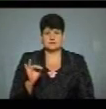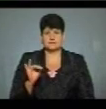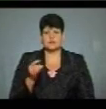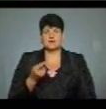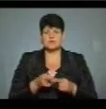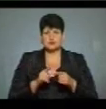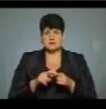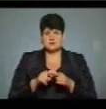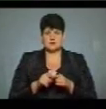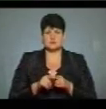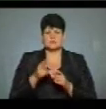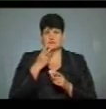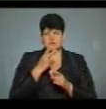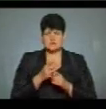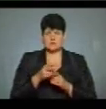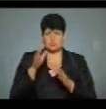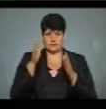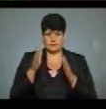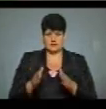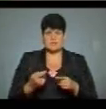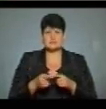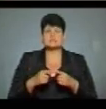по вертикалі, дивіться, це означає